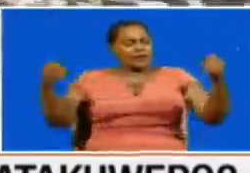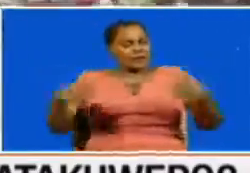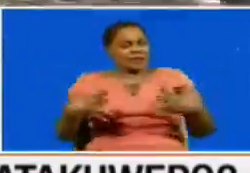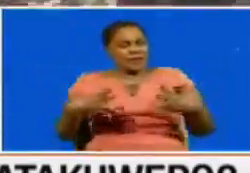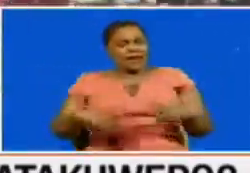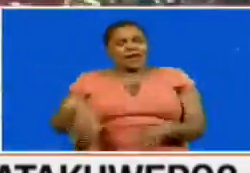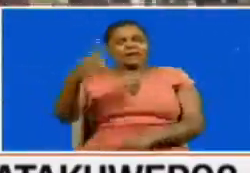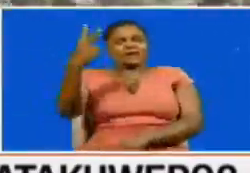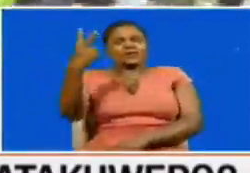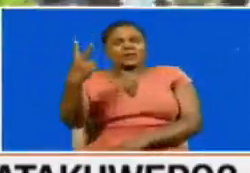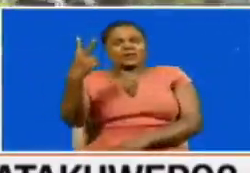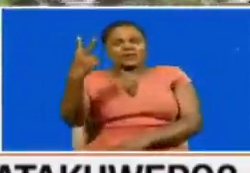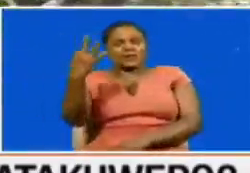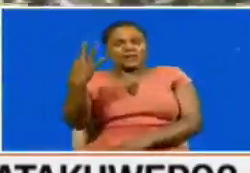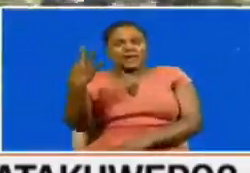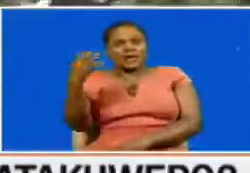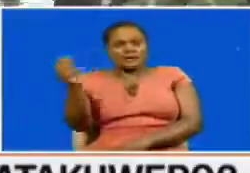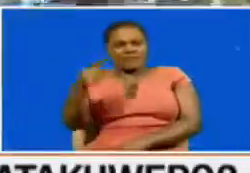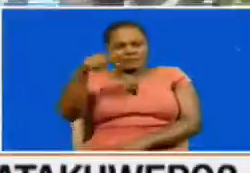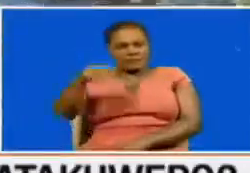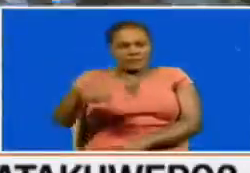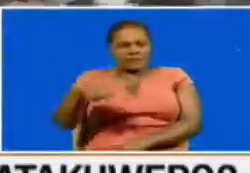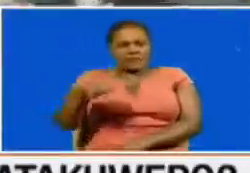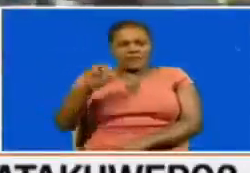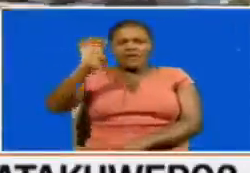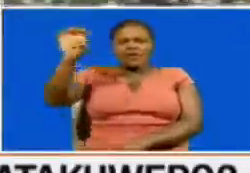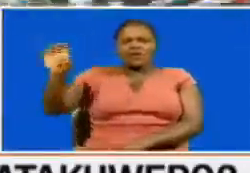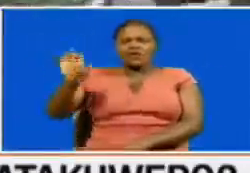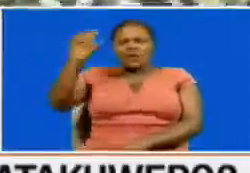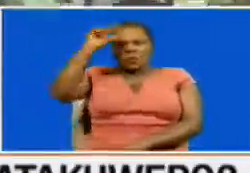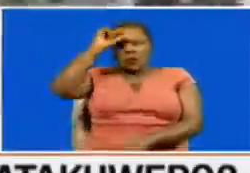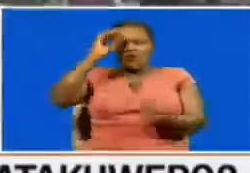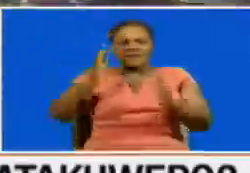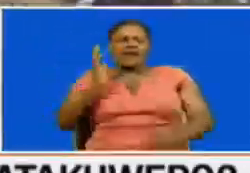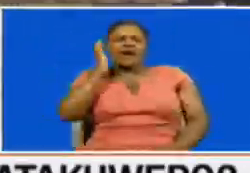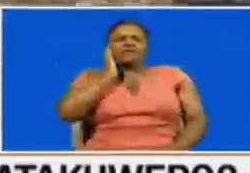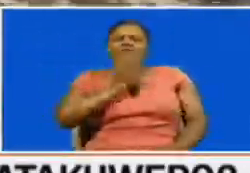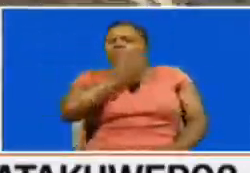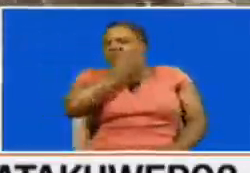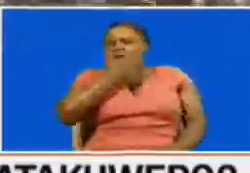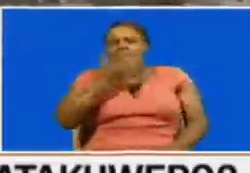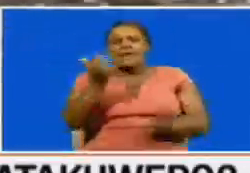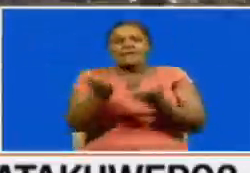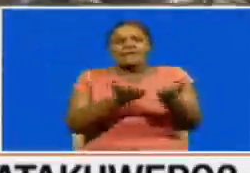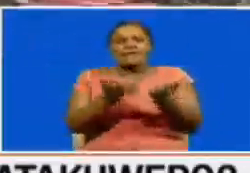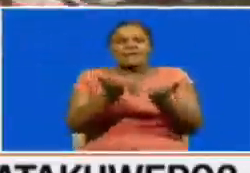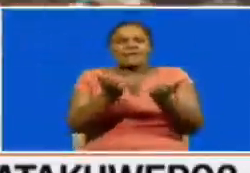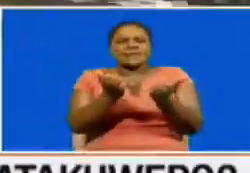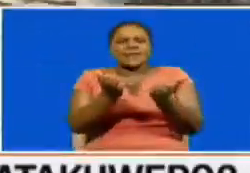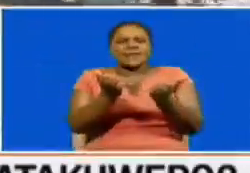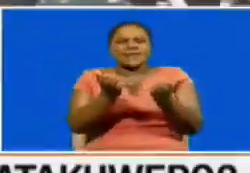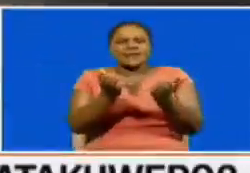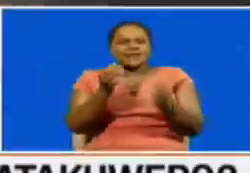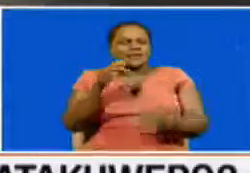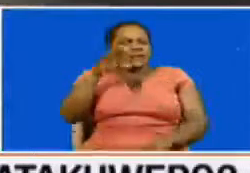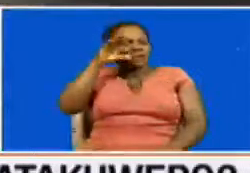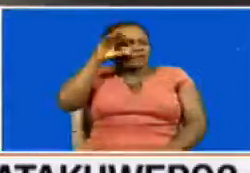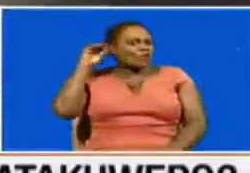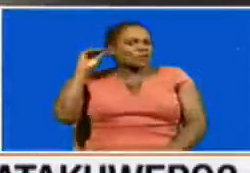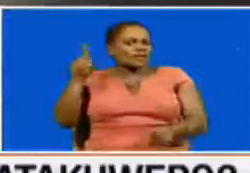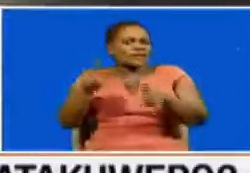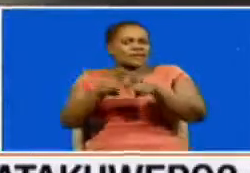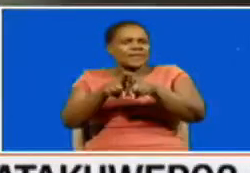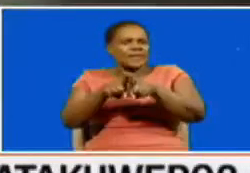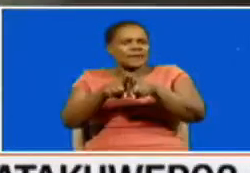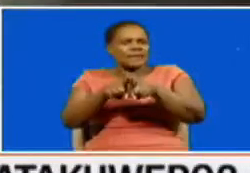kuwa tarehe 23 mwezi huu akiwa Uingereza, gavana Nyong'o, waziri wa biashara na uwekezaji Moses Kuria na